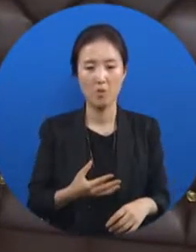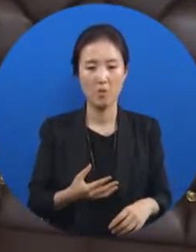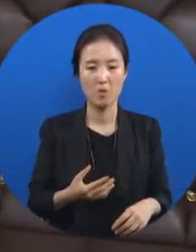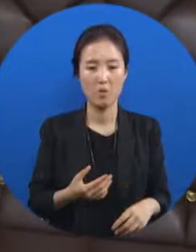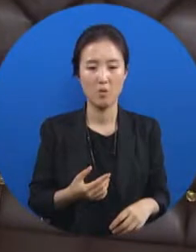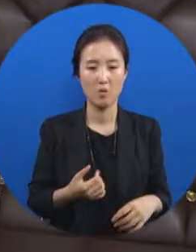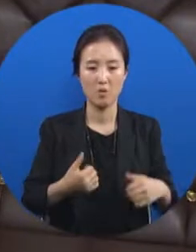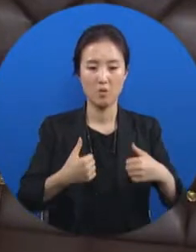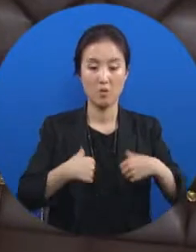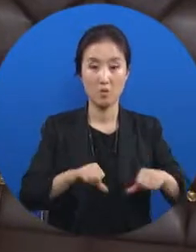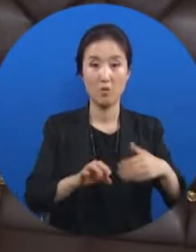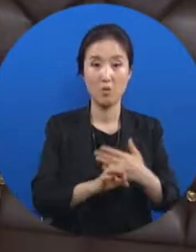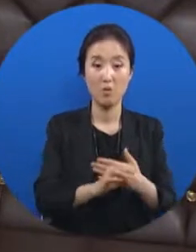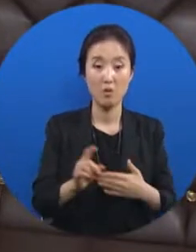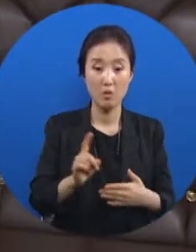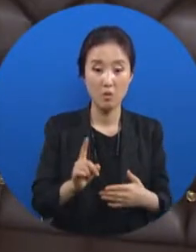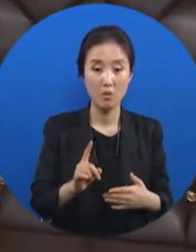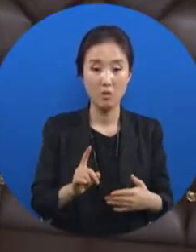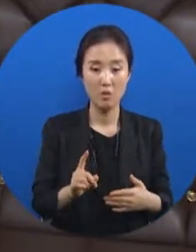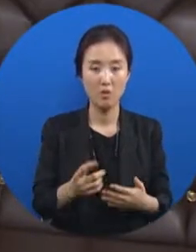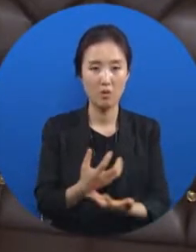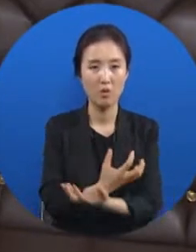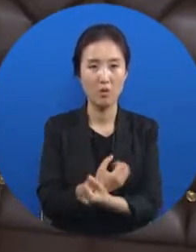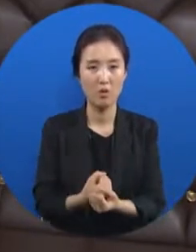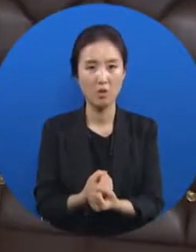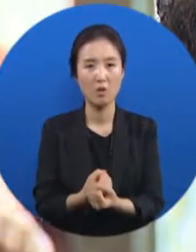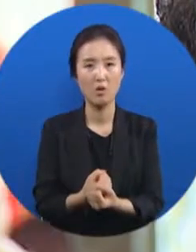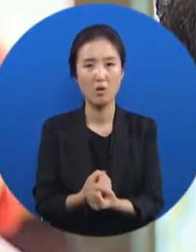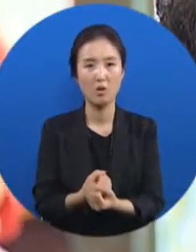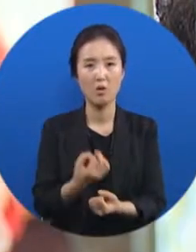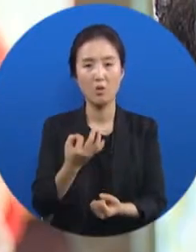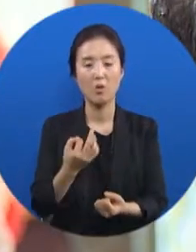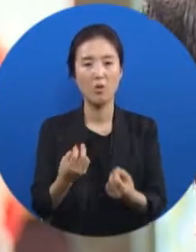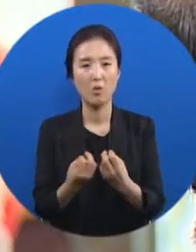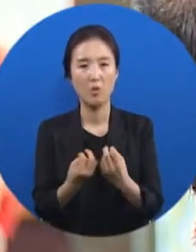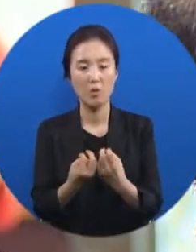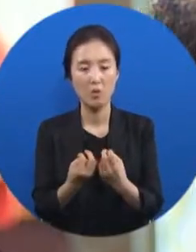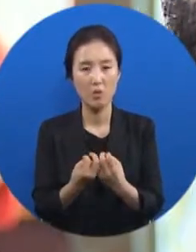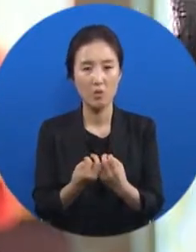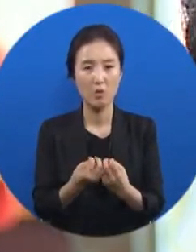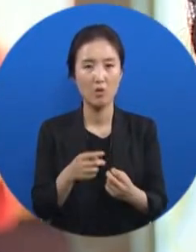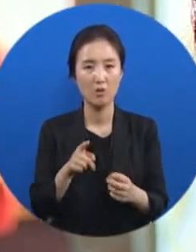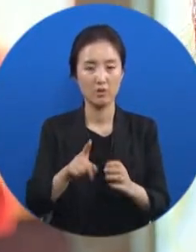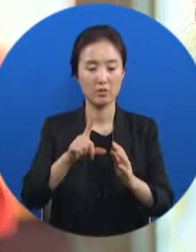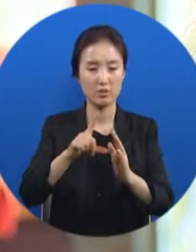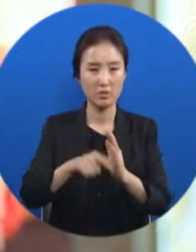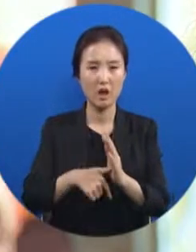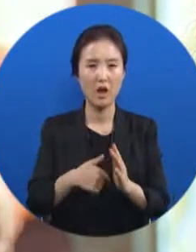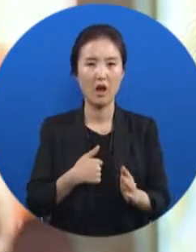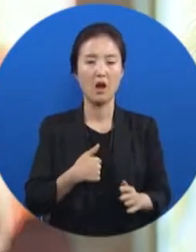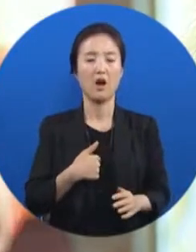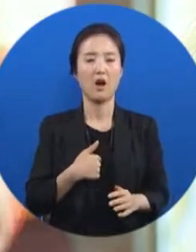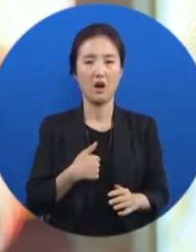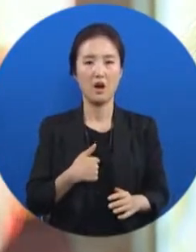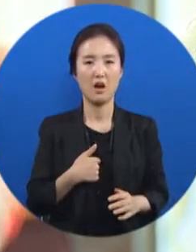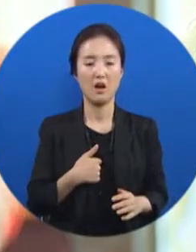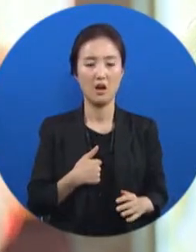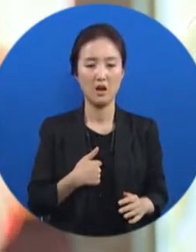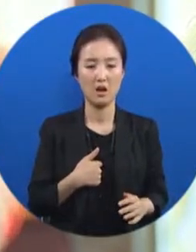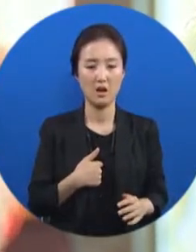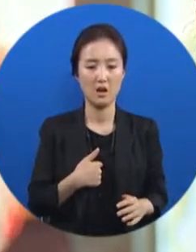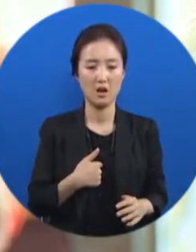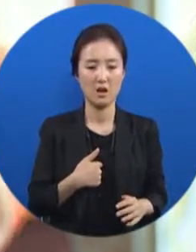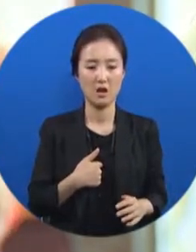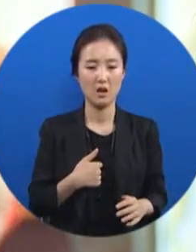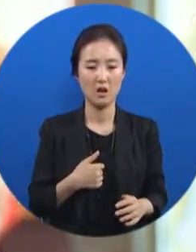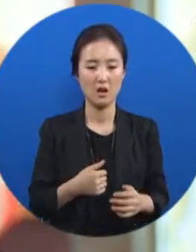또 5% 계약금 날라가지. 그런 거 아시죠? 네. 예. 그때 이때 느낀 게 뭐냐면 제가 외국에 있을 때 Who you know